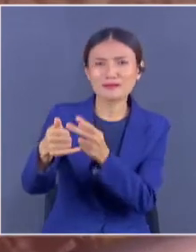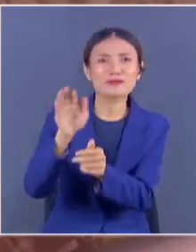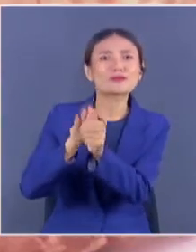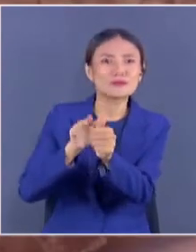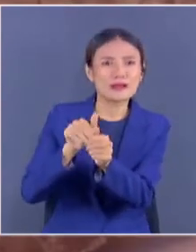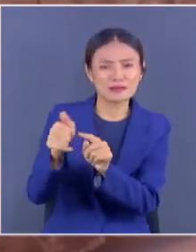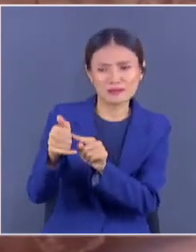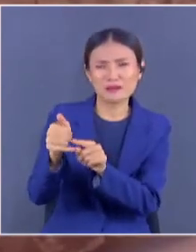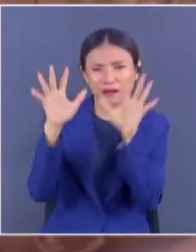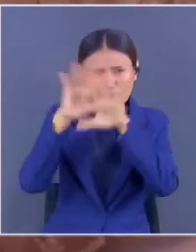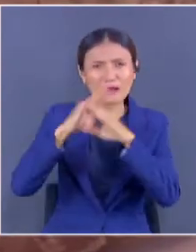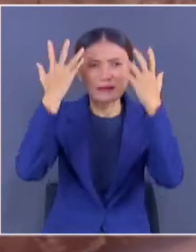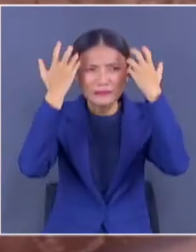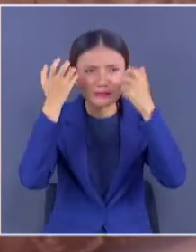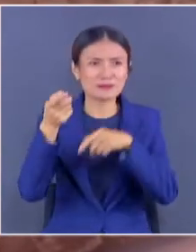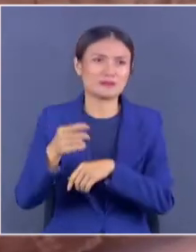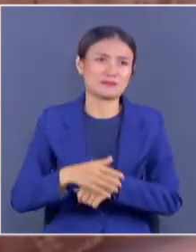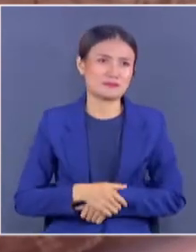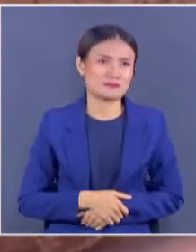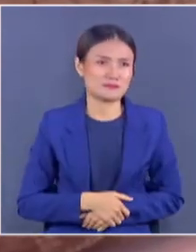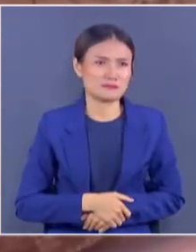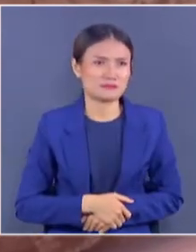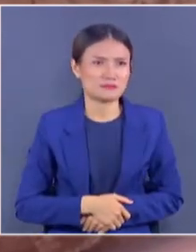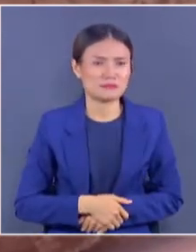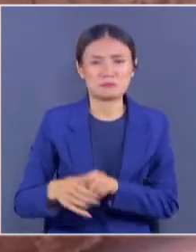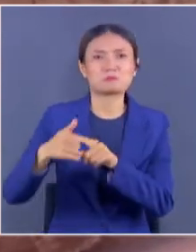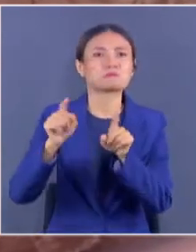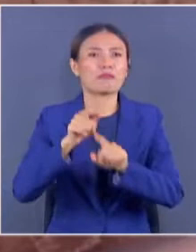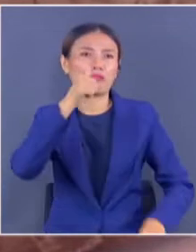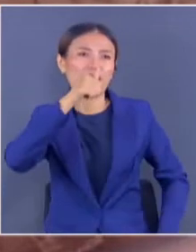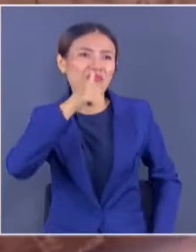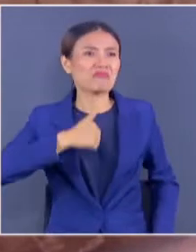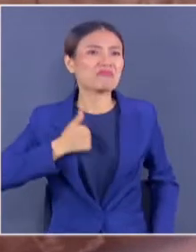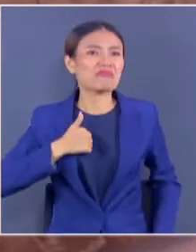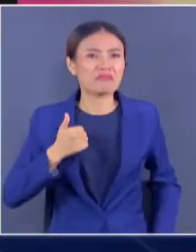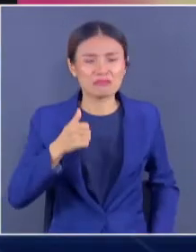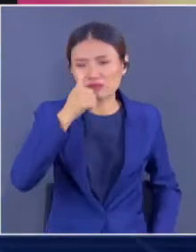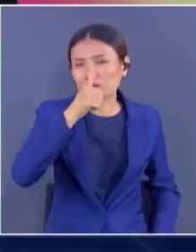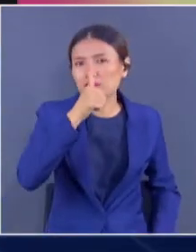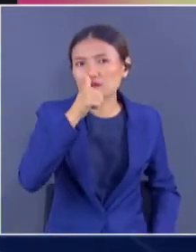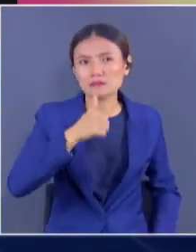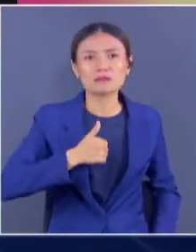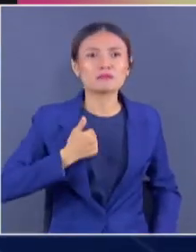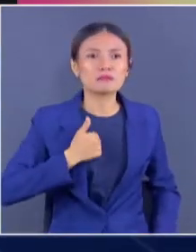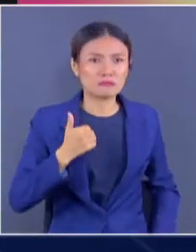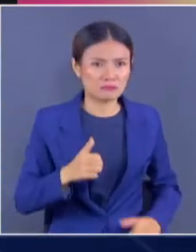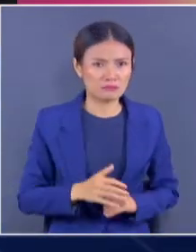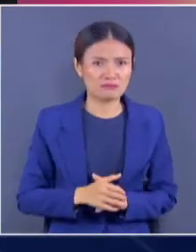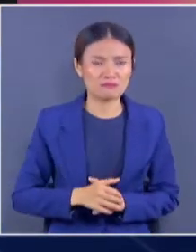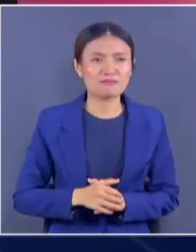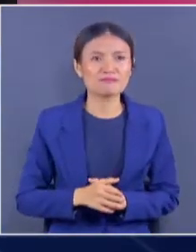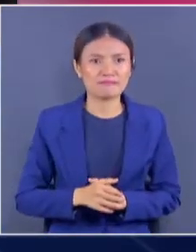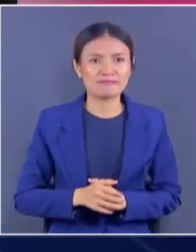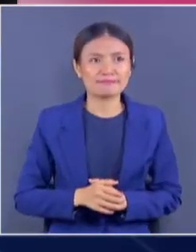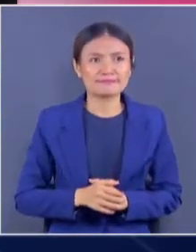ขยับแต่กระทรวงของแกคือฐานเ รื่อง ปวด เอาทีนี้ครับคุณผู้ชมครับเรื่องนี้